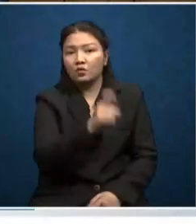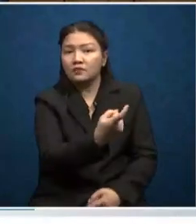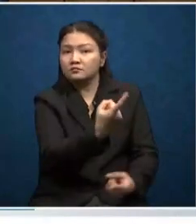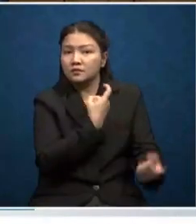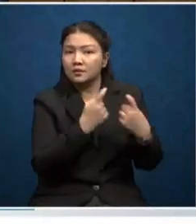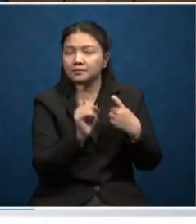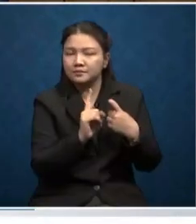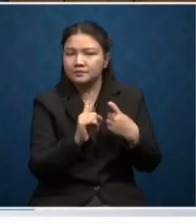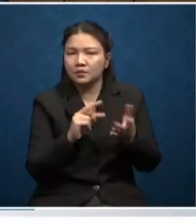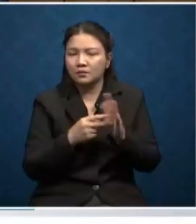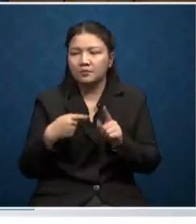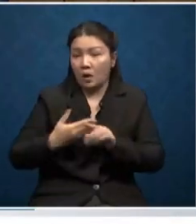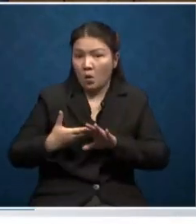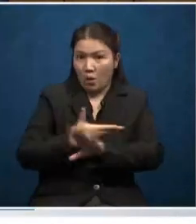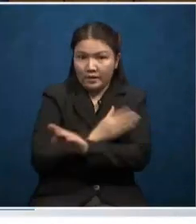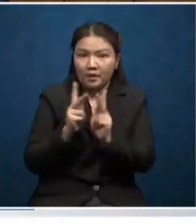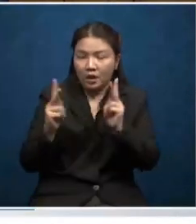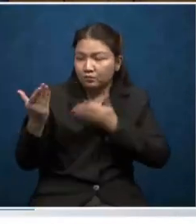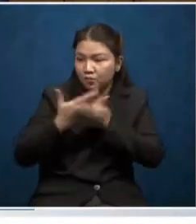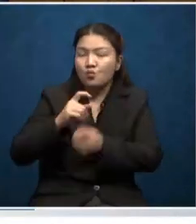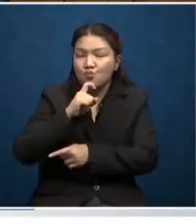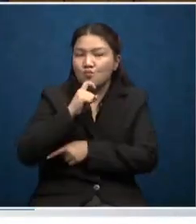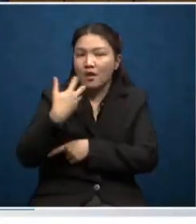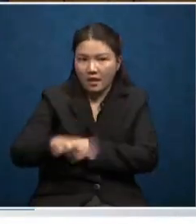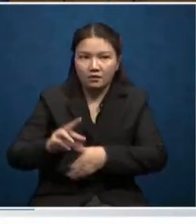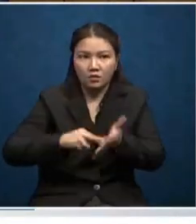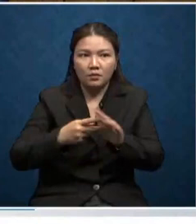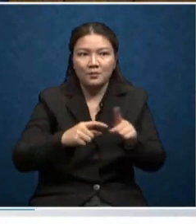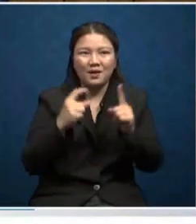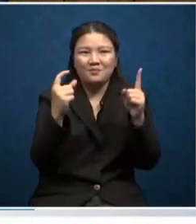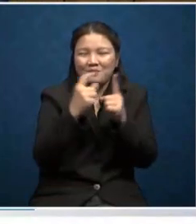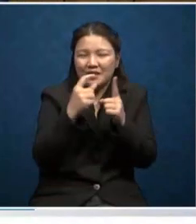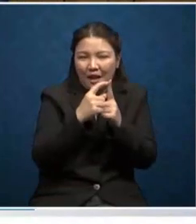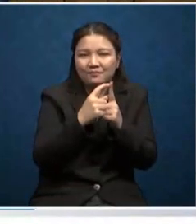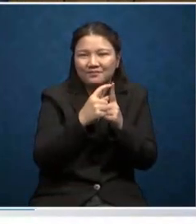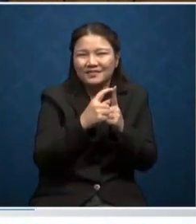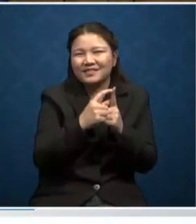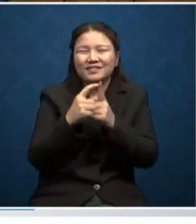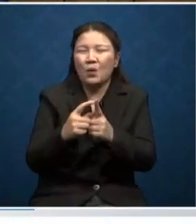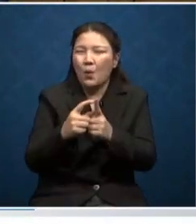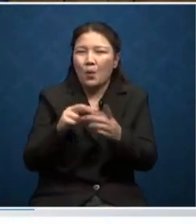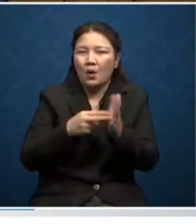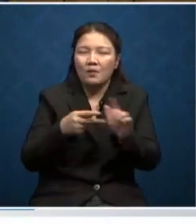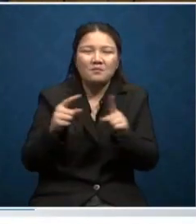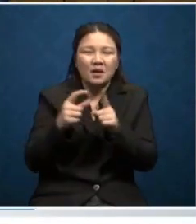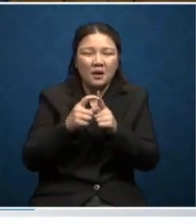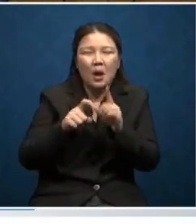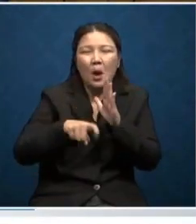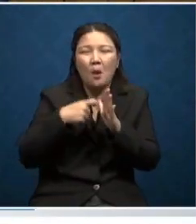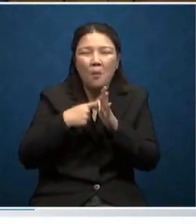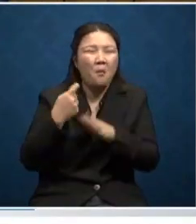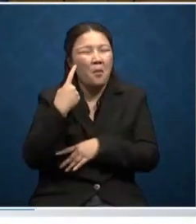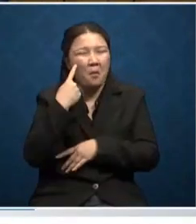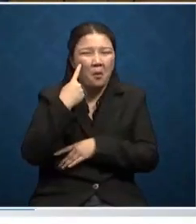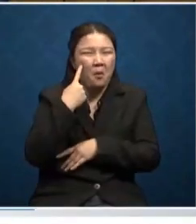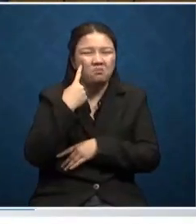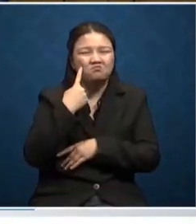เรื่องนี้เช่นกันแต่ว่าเราไม่ได้เอาประเด็นนี้ยกมาเป็นเรื่องที่จะตัดการรับฟังเหตุผลจาก